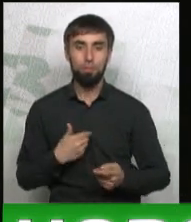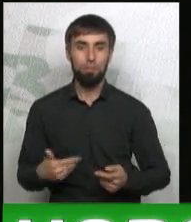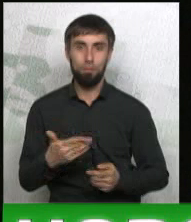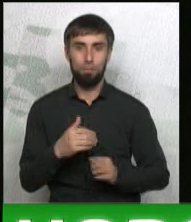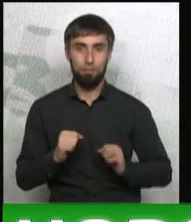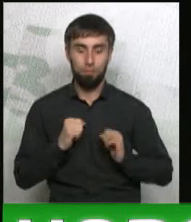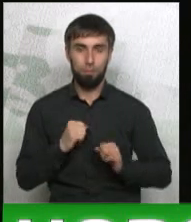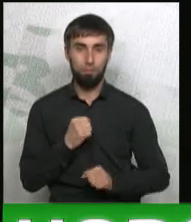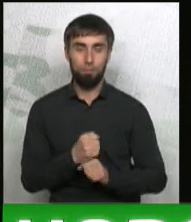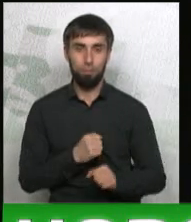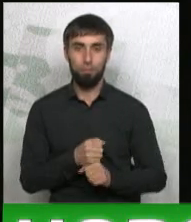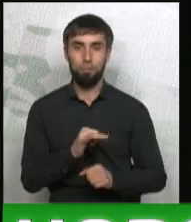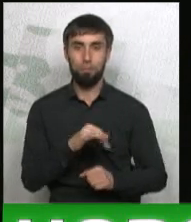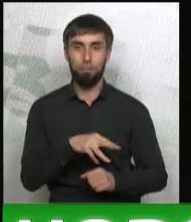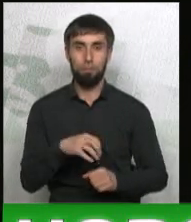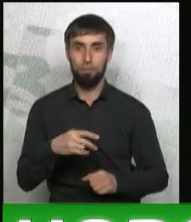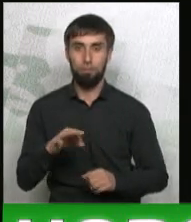стараемся сделать. Именно